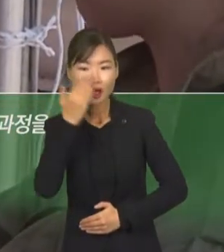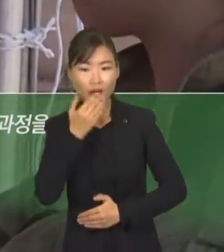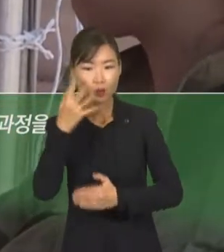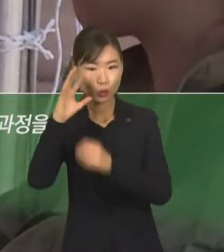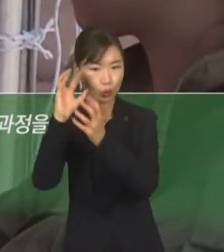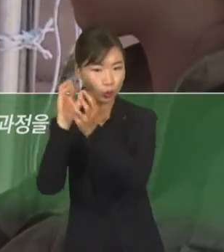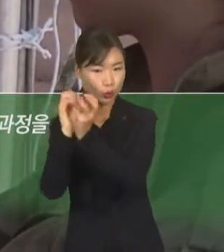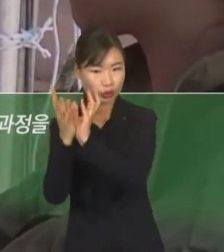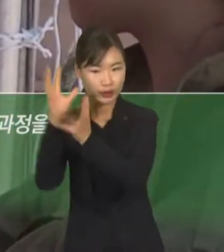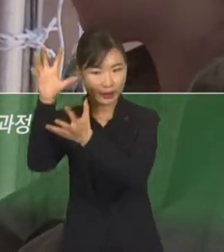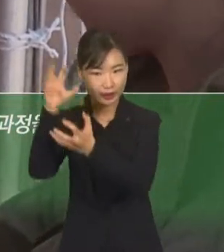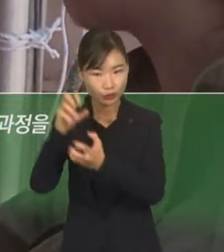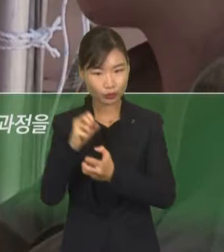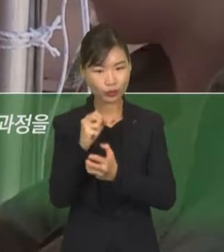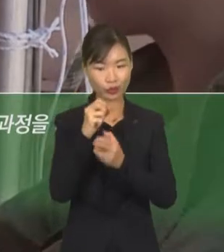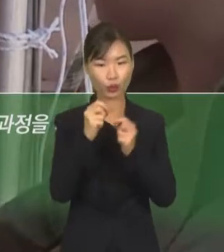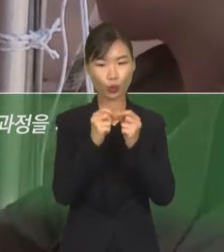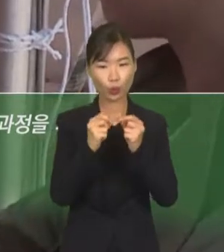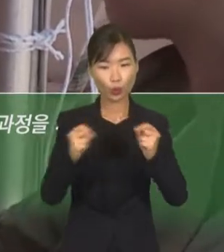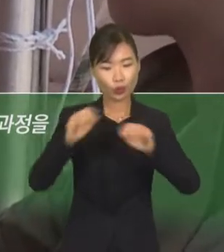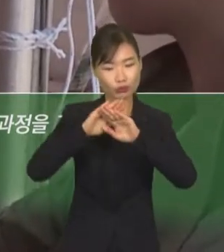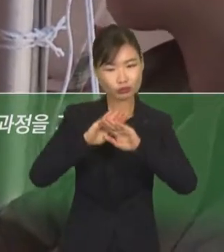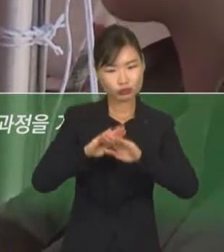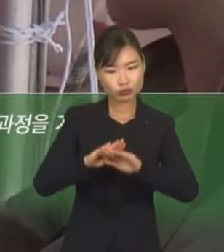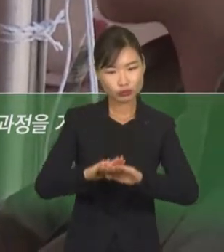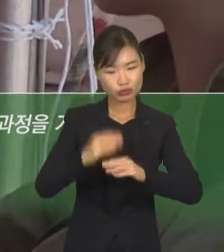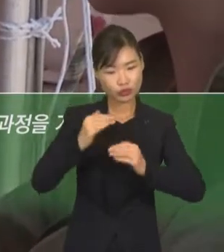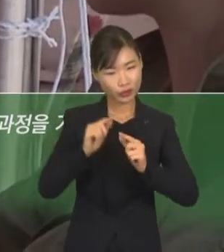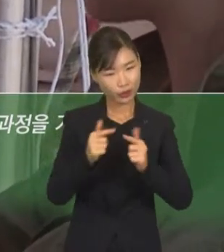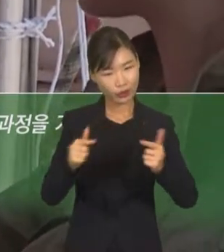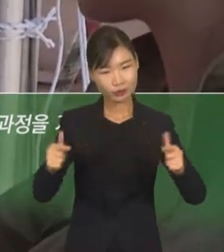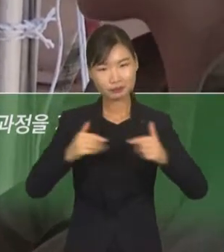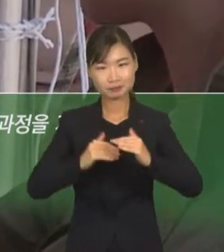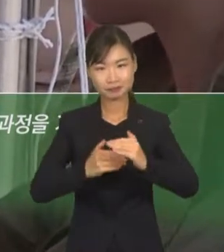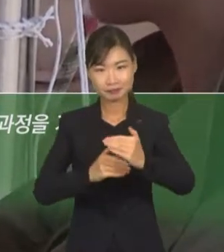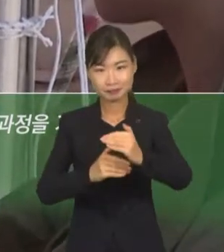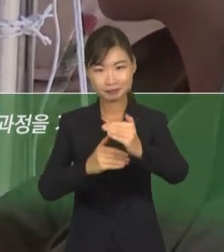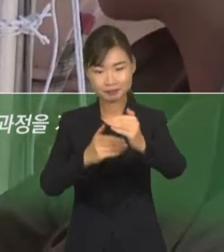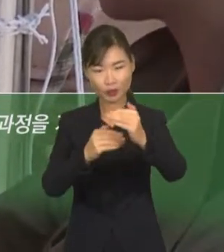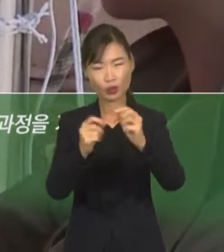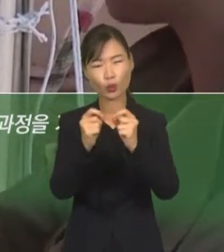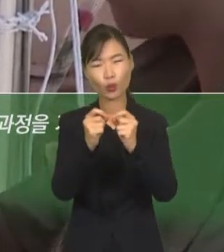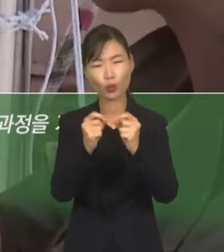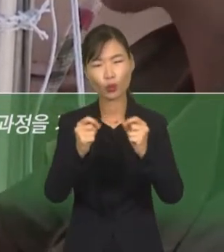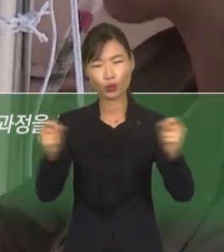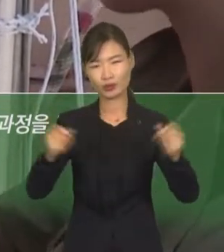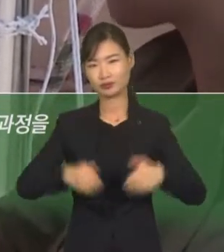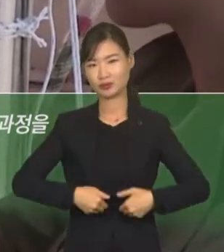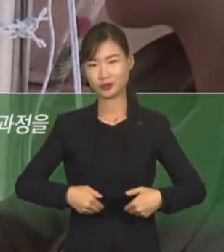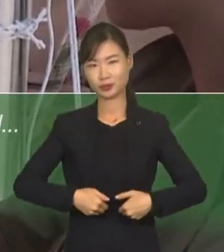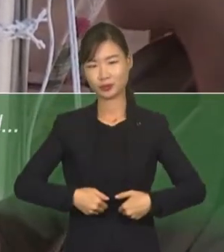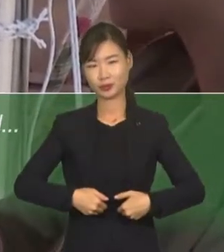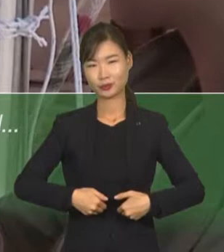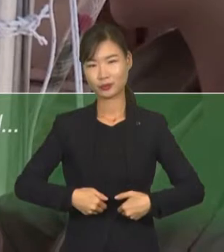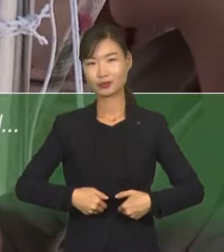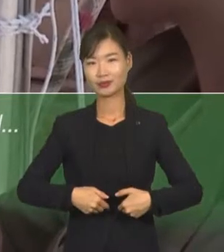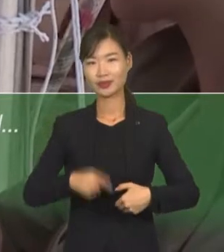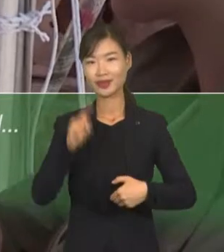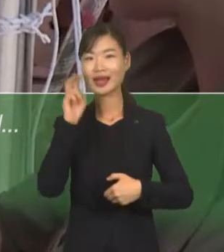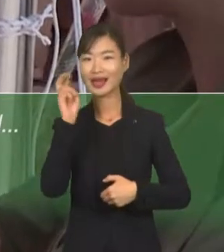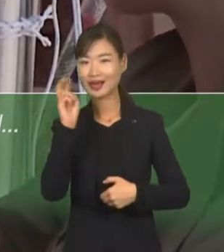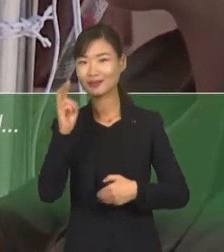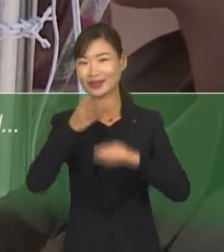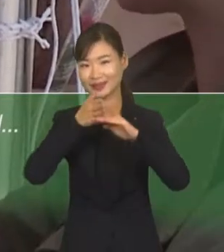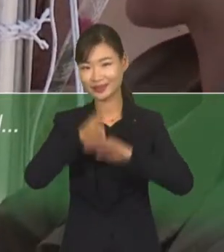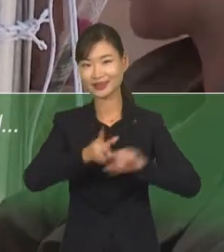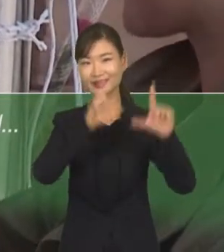꽃에서 가져와서 숙성시키고 여러 가지 과정을 거쳐서 그 기간이 오래 걸리더라고요. 그런데 그거하고 명락이 좀